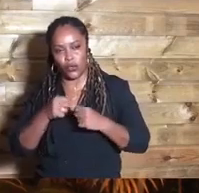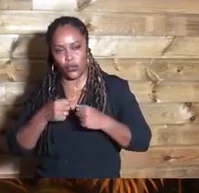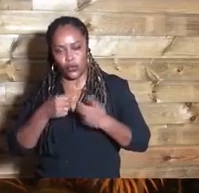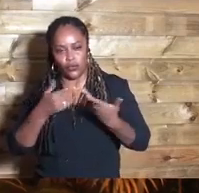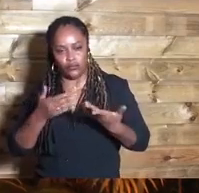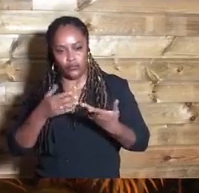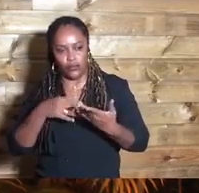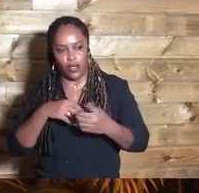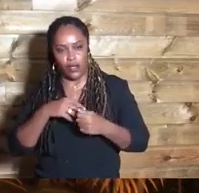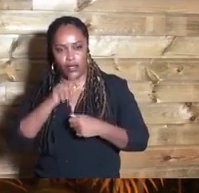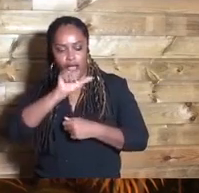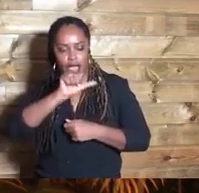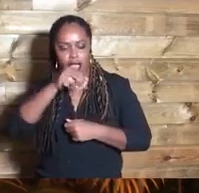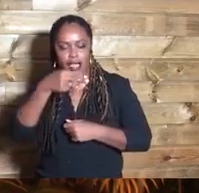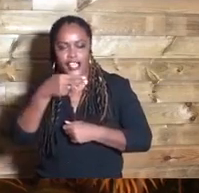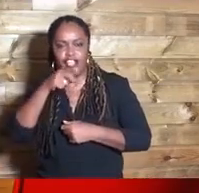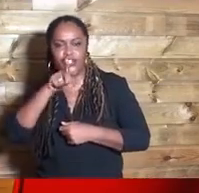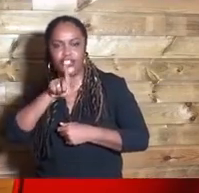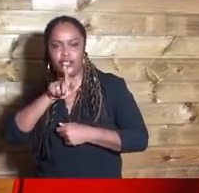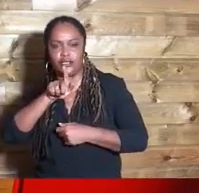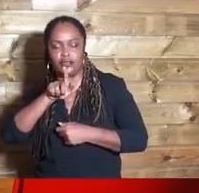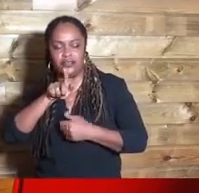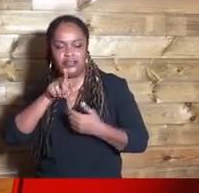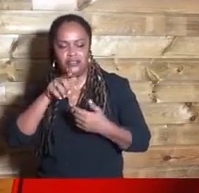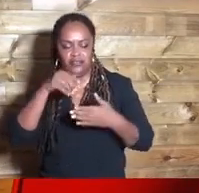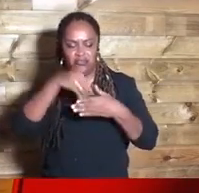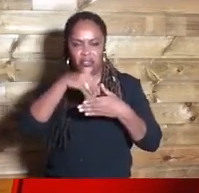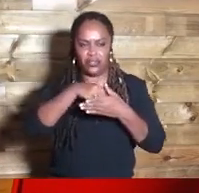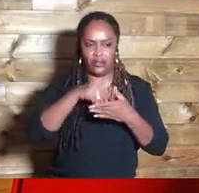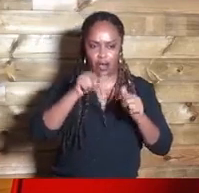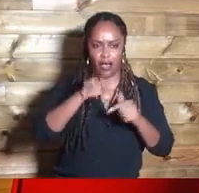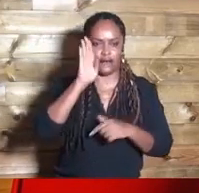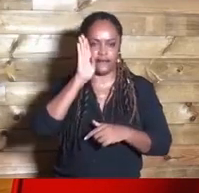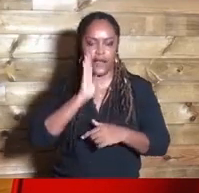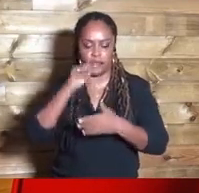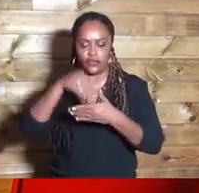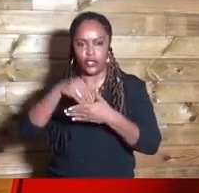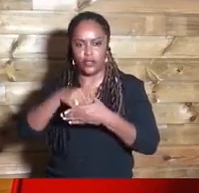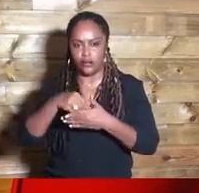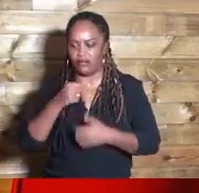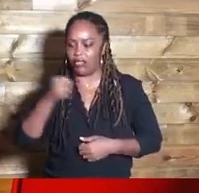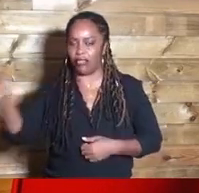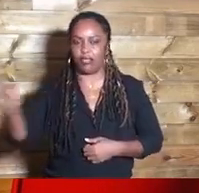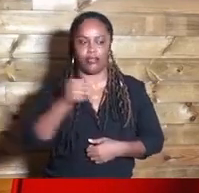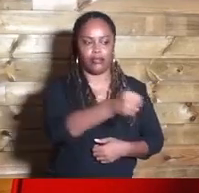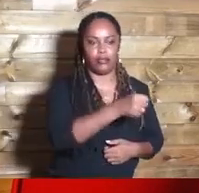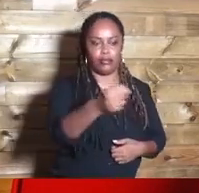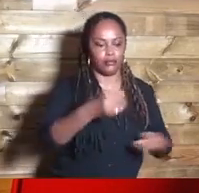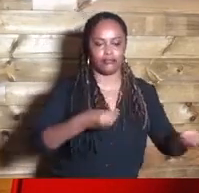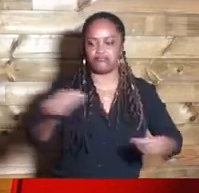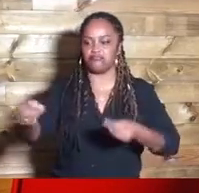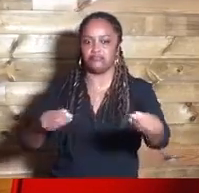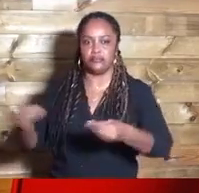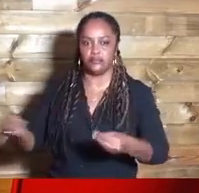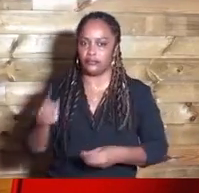publications de l'ANG et ça se voit qu'il y a une vraie implication. Et les femmes ne sont pas là pour passer le micro ou les parafeurs. Et mesdames, si on vous